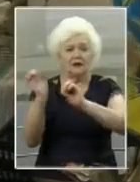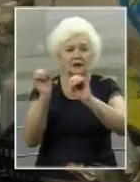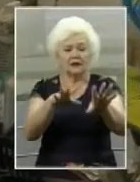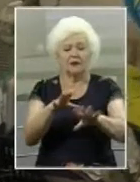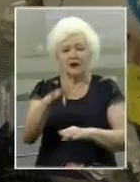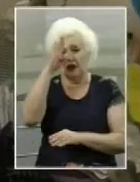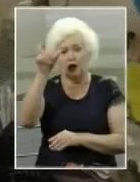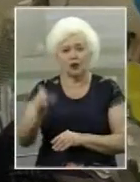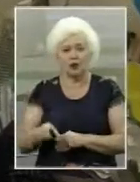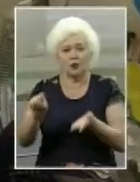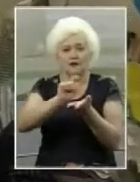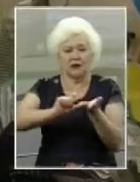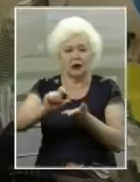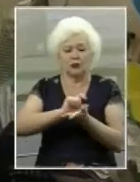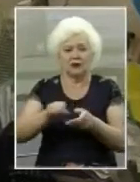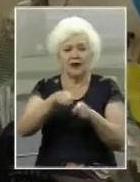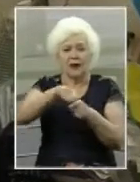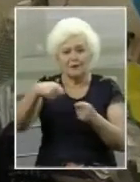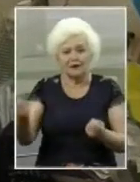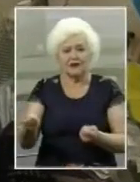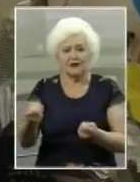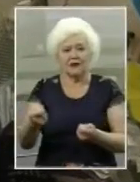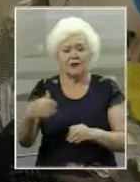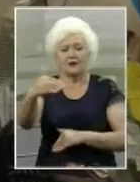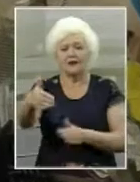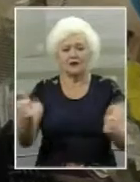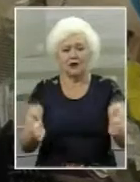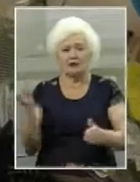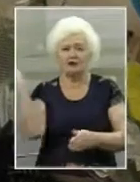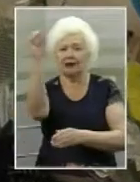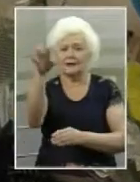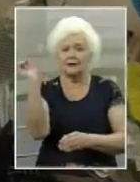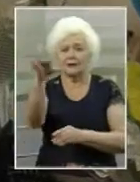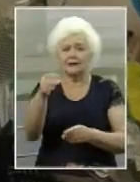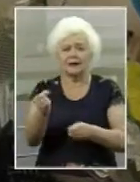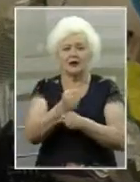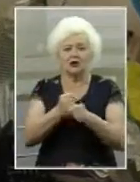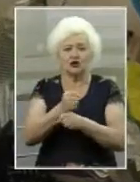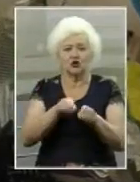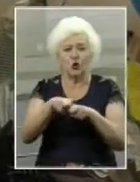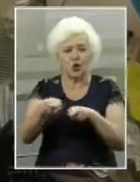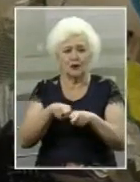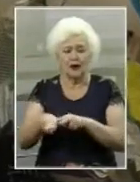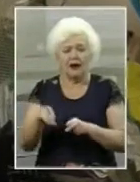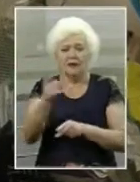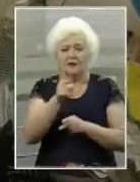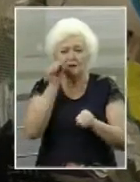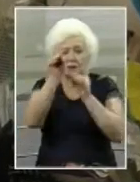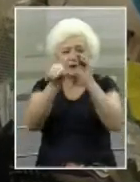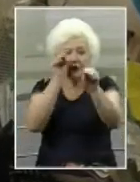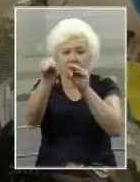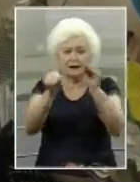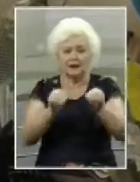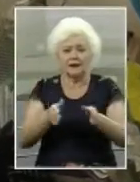хлопцям консерви, відкривали ящики і кидали шоколад, кидали в щілинки, де була в